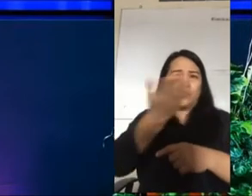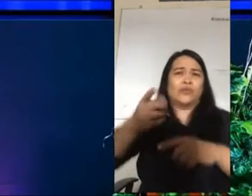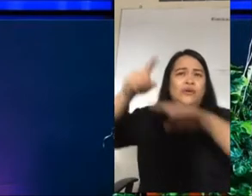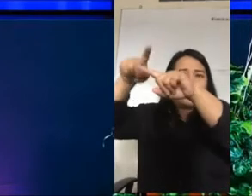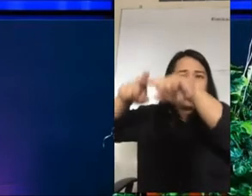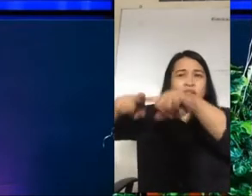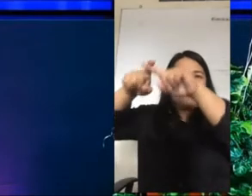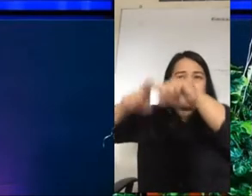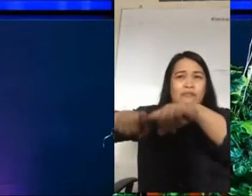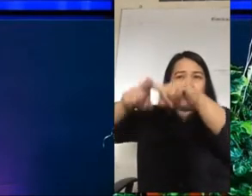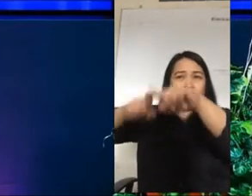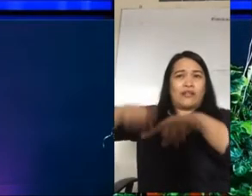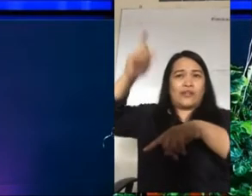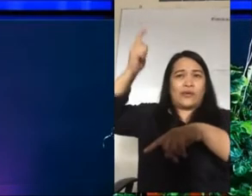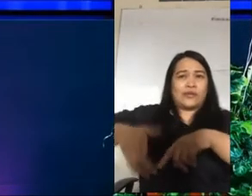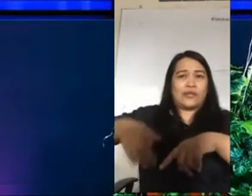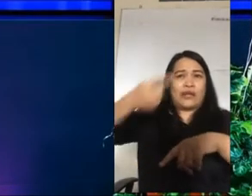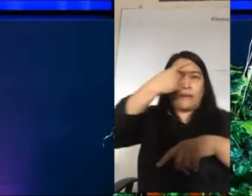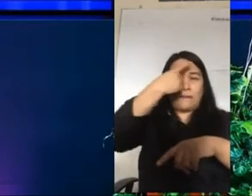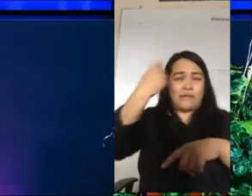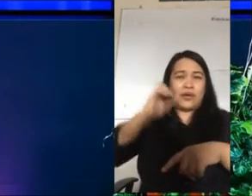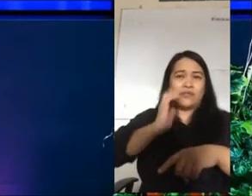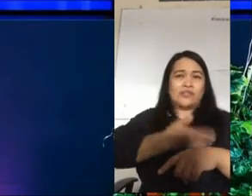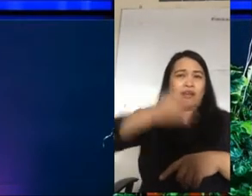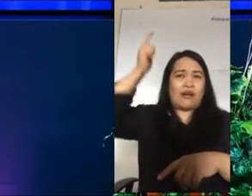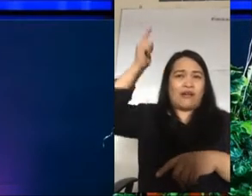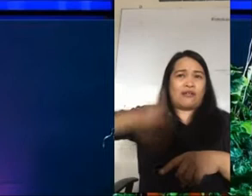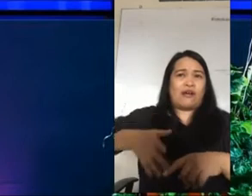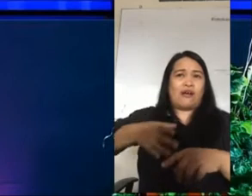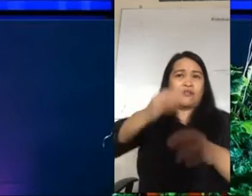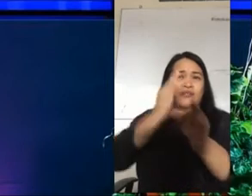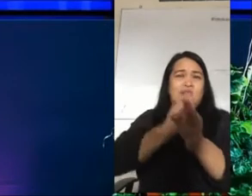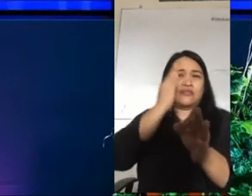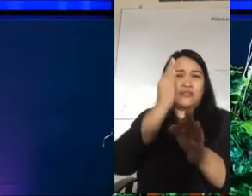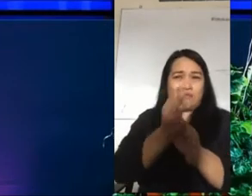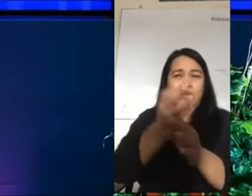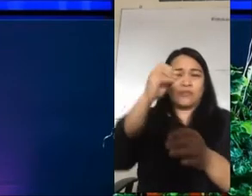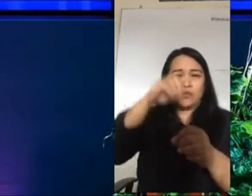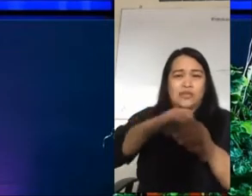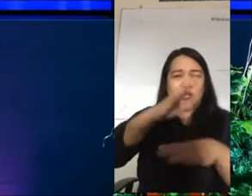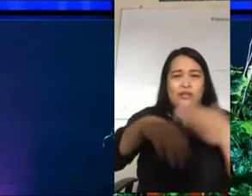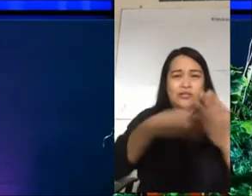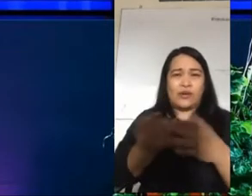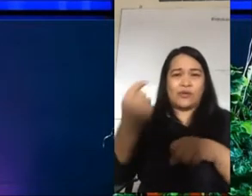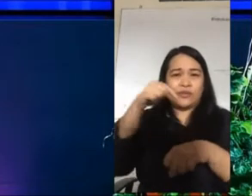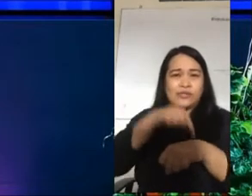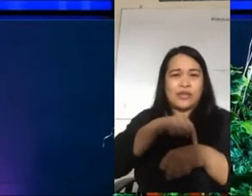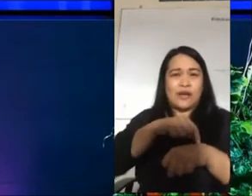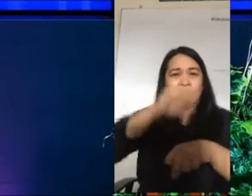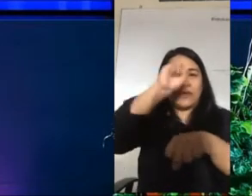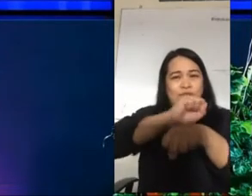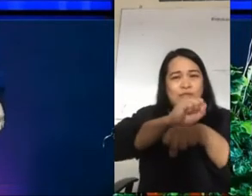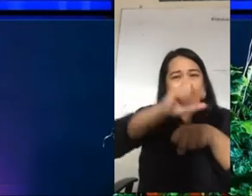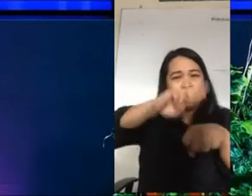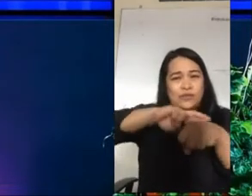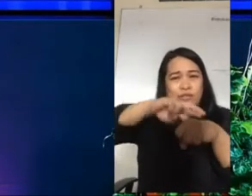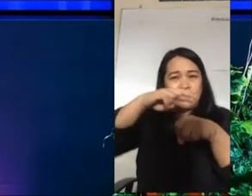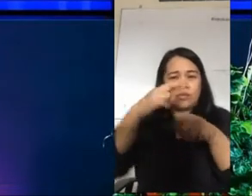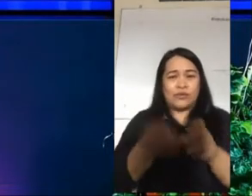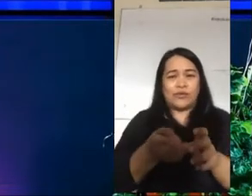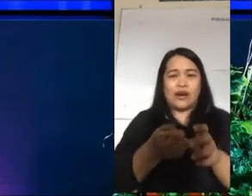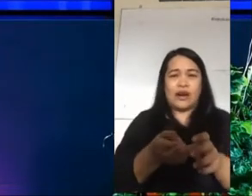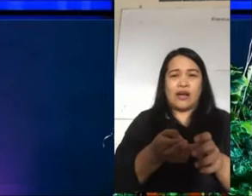ko ay tapat at mabuti sa lahat ng pagkakataon. It is a solid rock built enough na